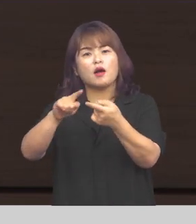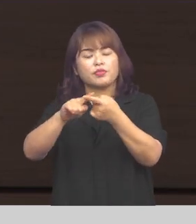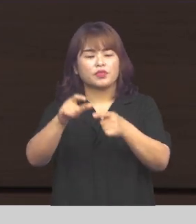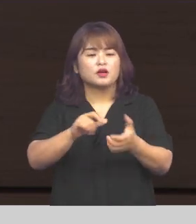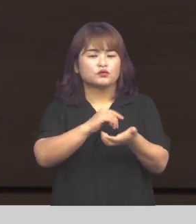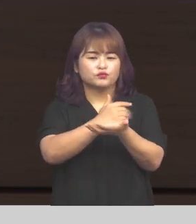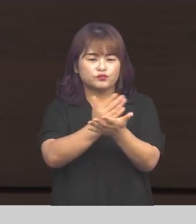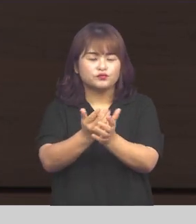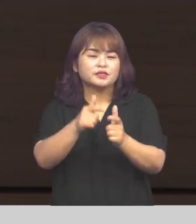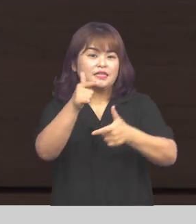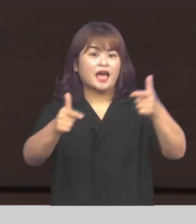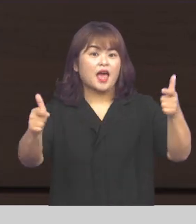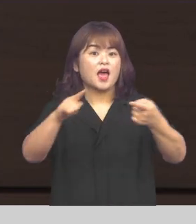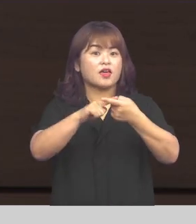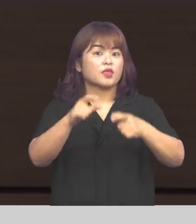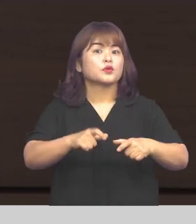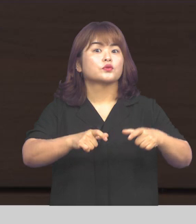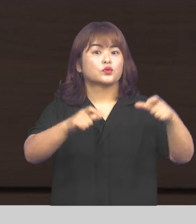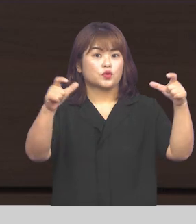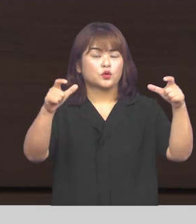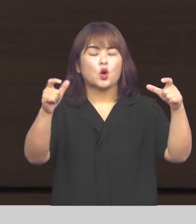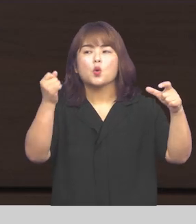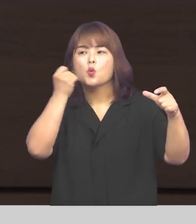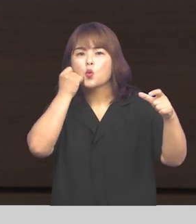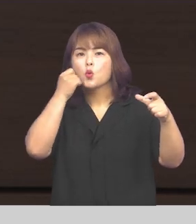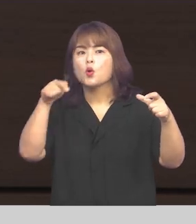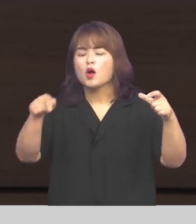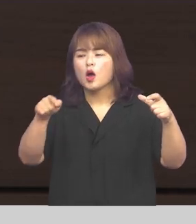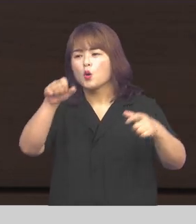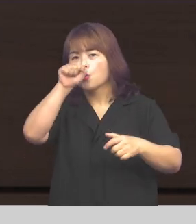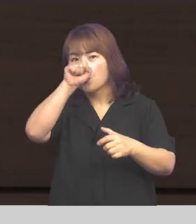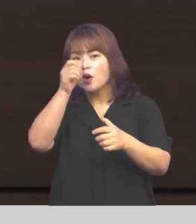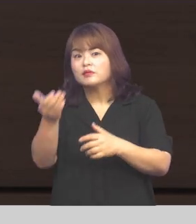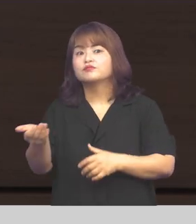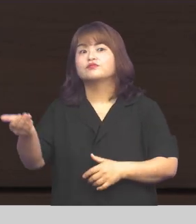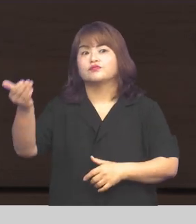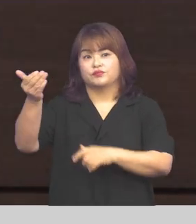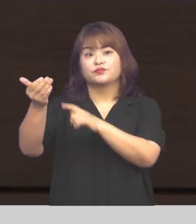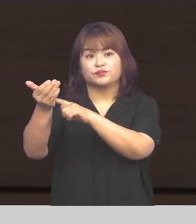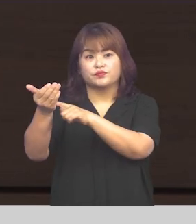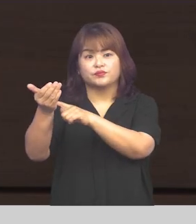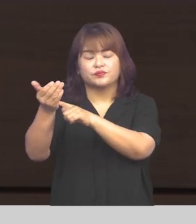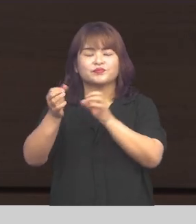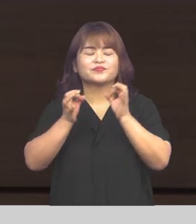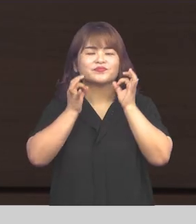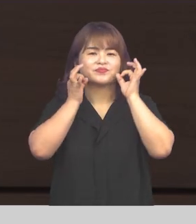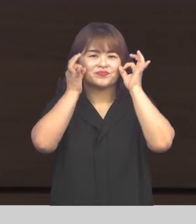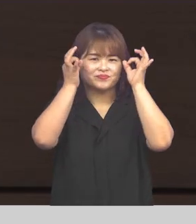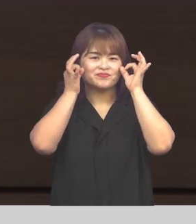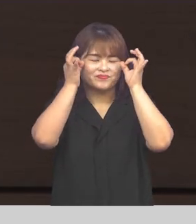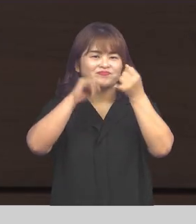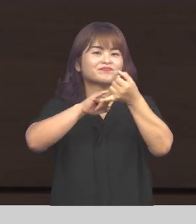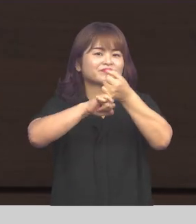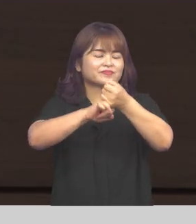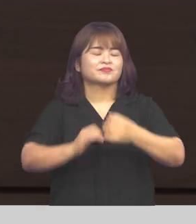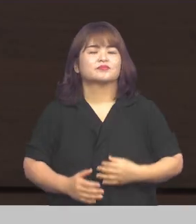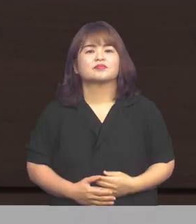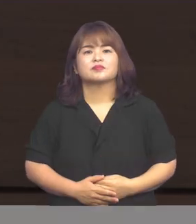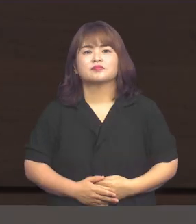확대하고 또 우리 제빵 제과의 품질도 더 높이는 노력을